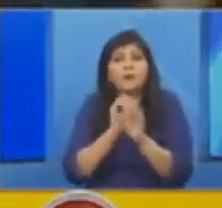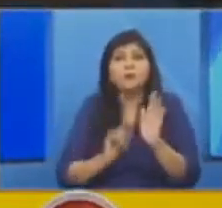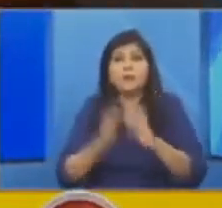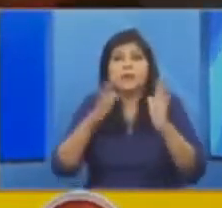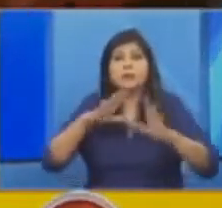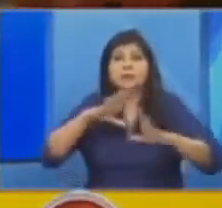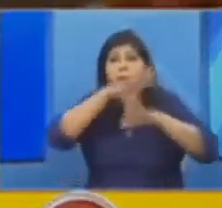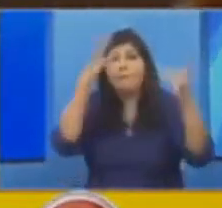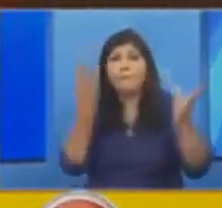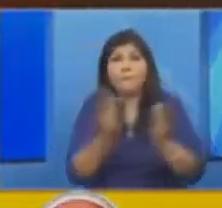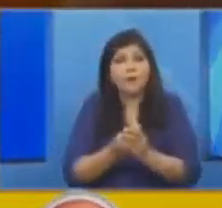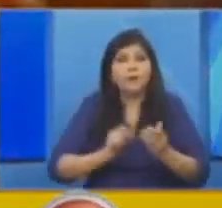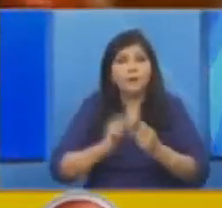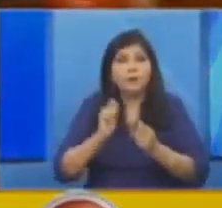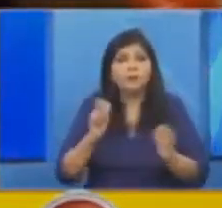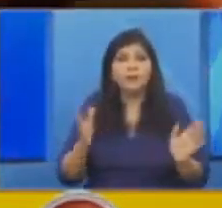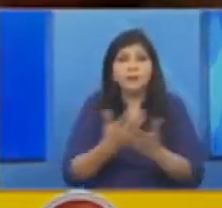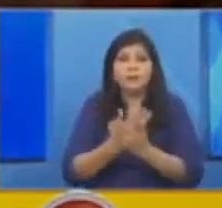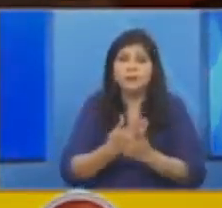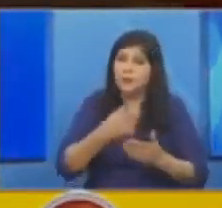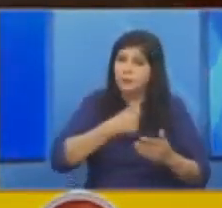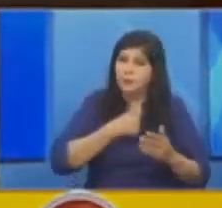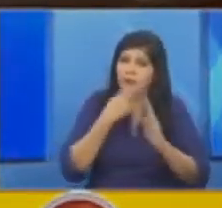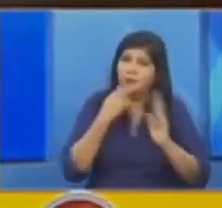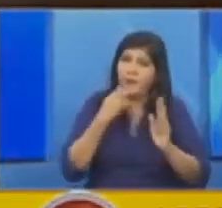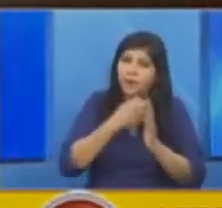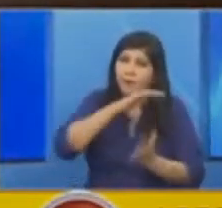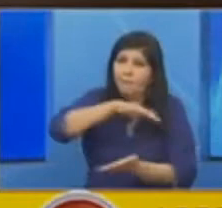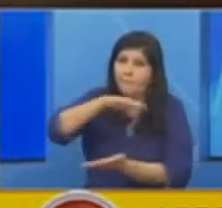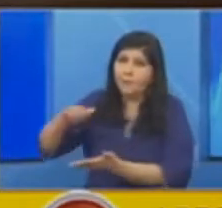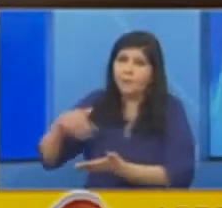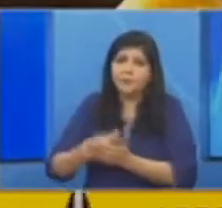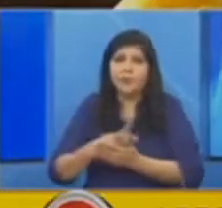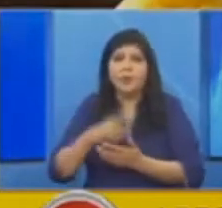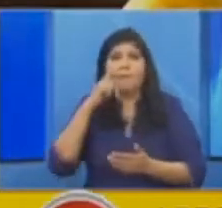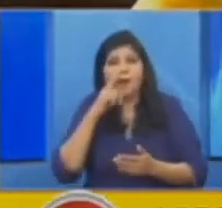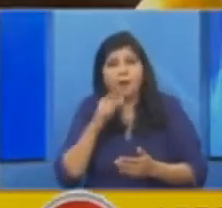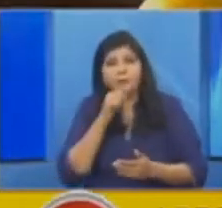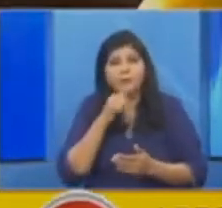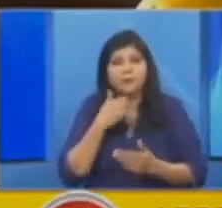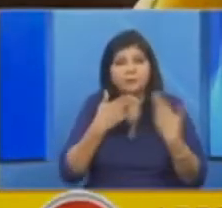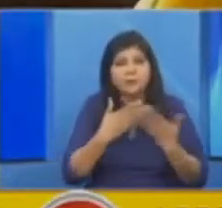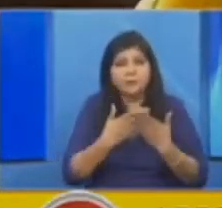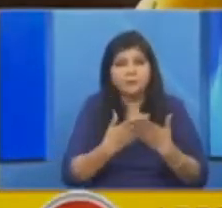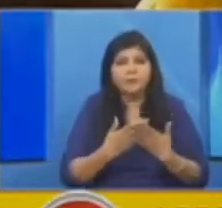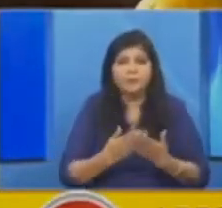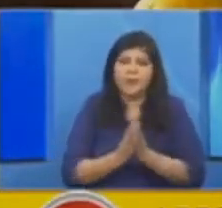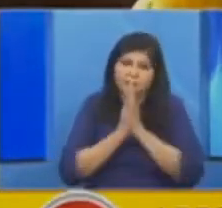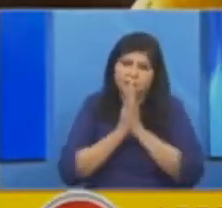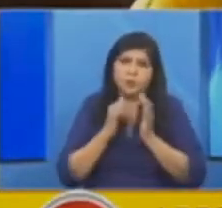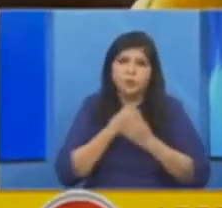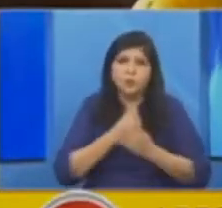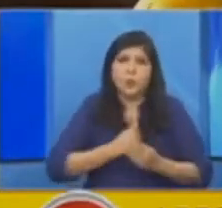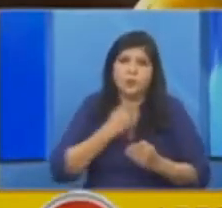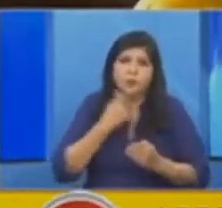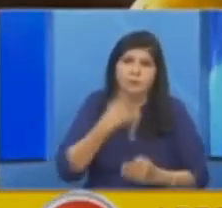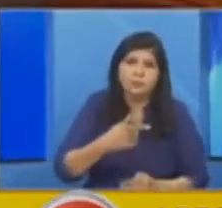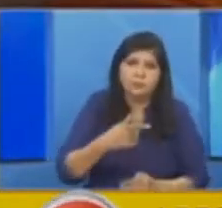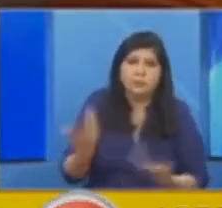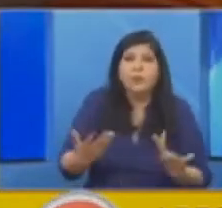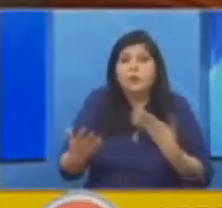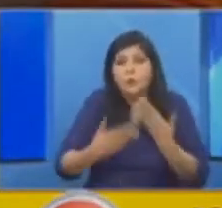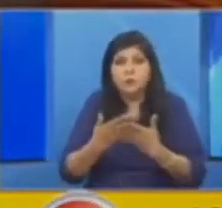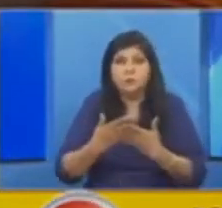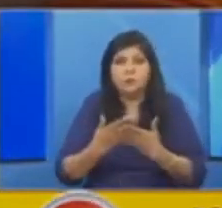कैसे बने वैसे मैं मन की बात सुन रहें बच्चों के माता पिता से, शमा मागता हूँ क्योंकि हो